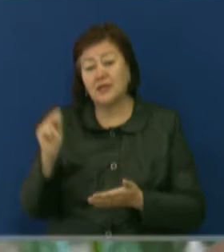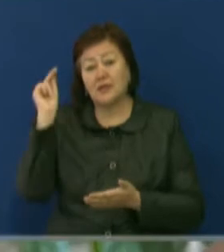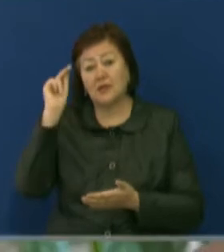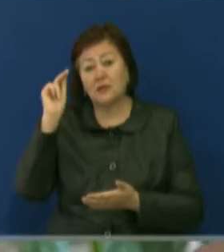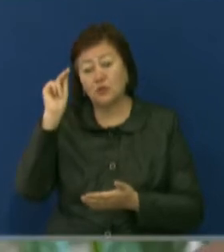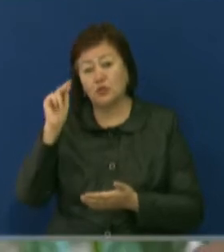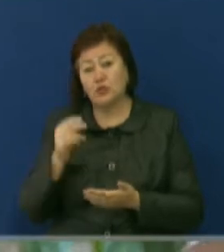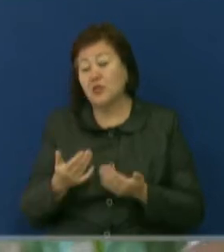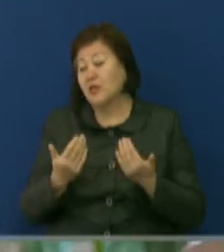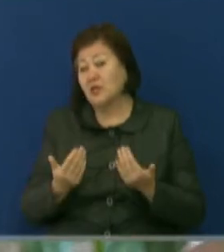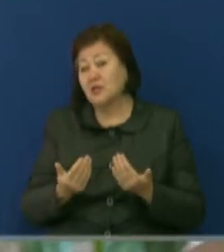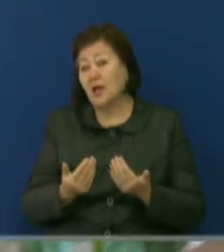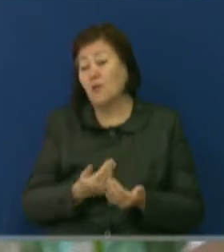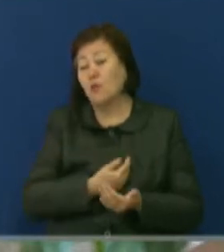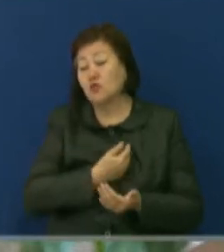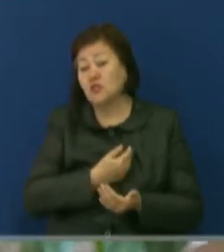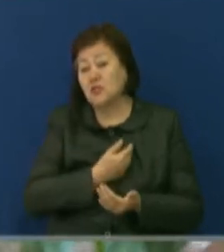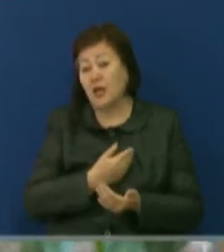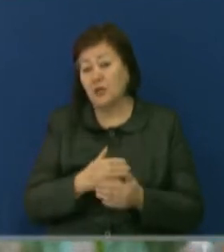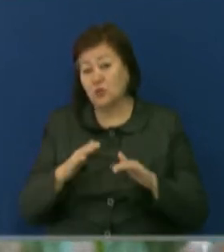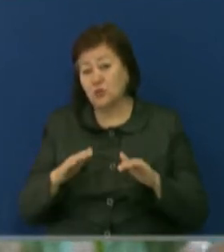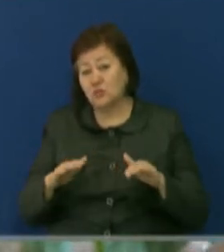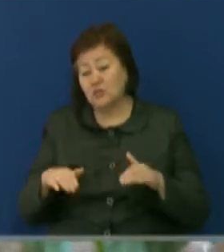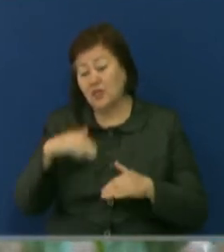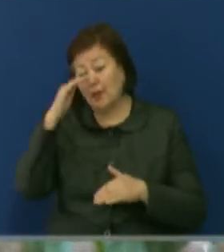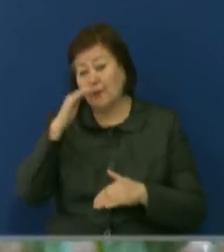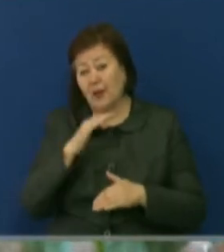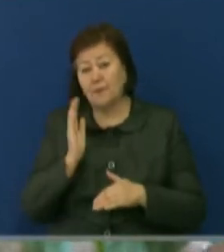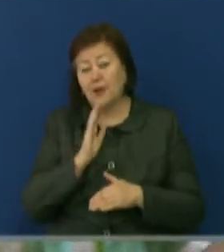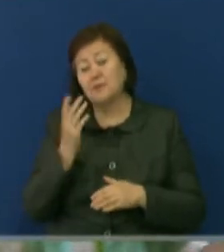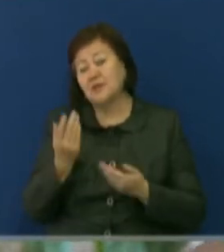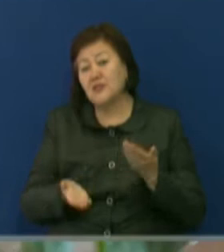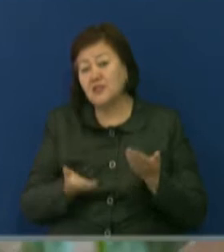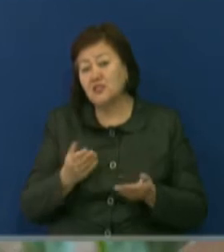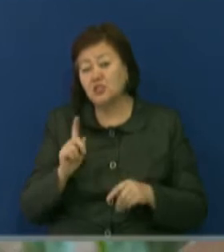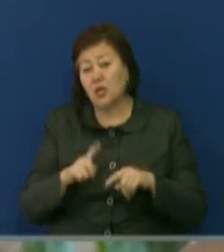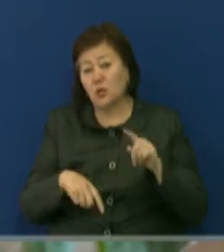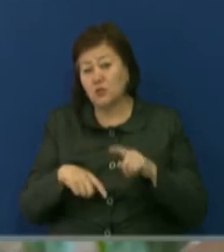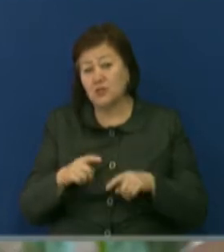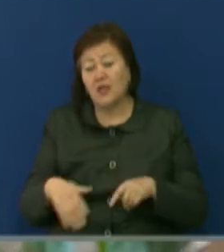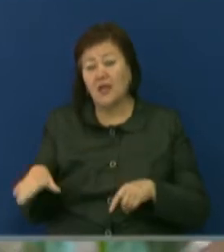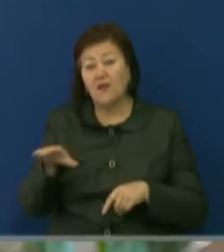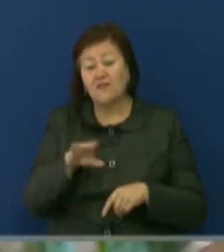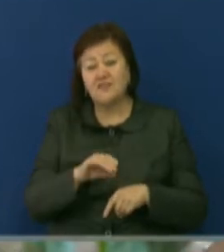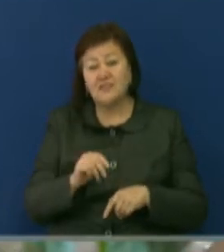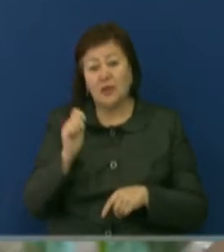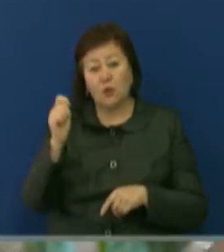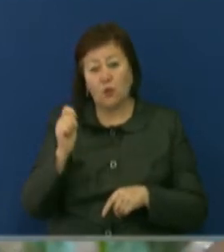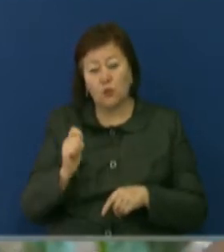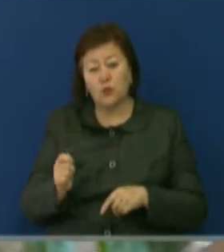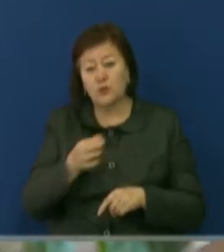қалауы бойынша немесе заңды өкілдерінің өтініші бойынша қабылданады. Мектептегі барлық сабақтар алдын ала